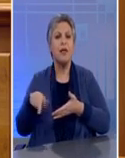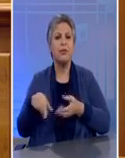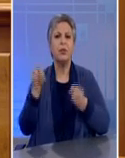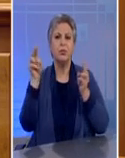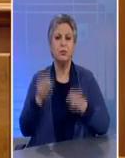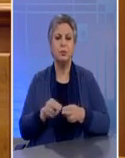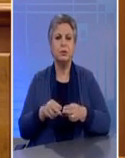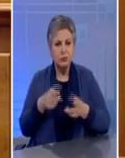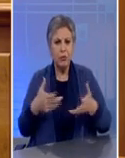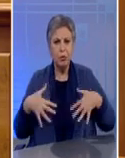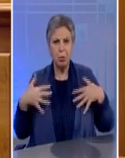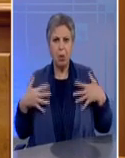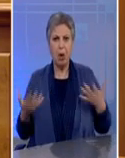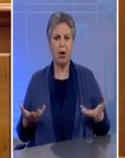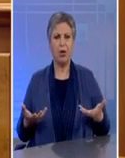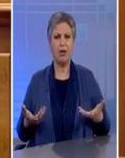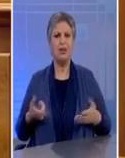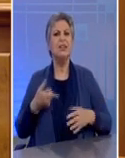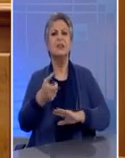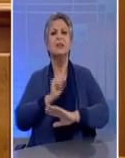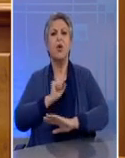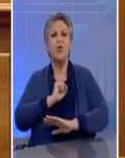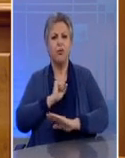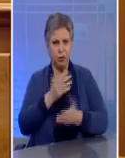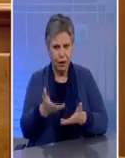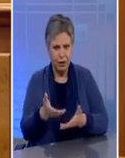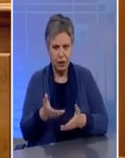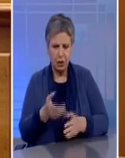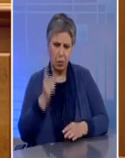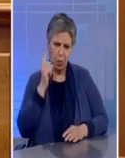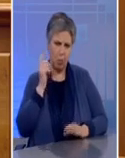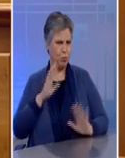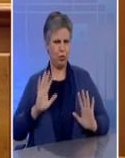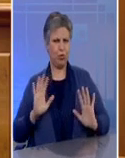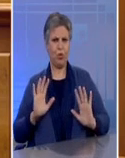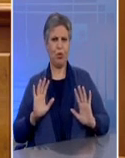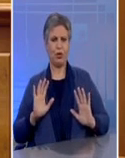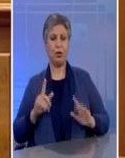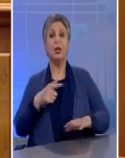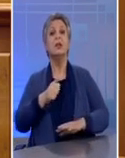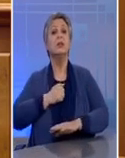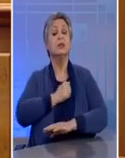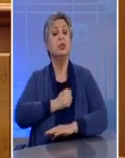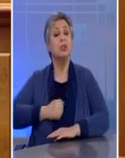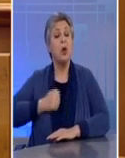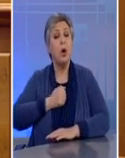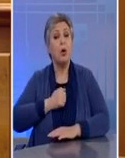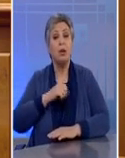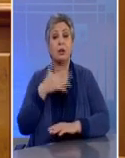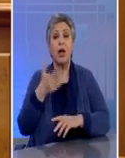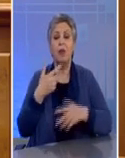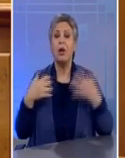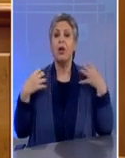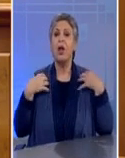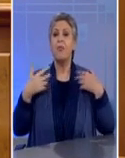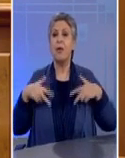Έτσι αισθάνομαι. Φοβήστε? Όχι, φαντάζομαι, έτσι. Στενοχωρείστε όταν μπαίνει ο αρμόδιος υπουργός. Σε